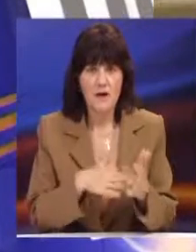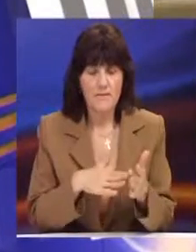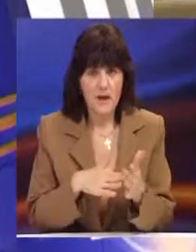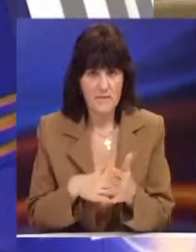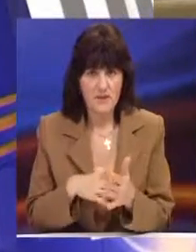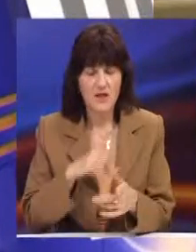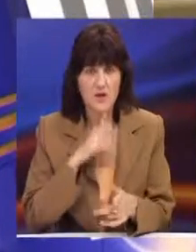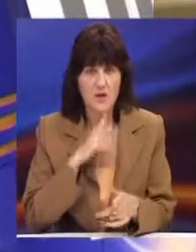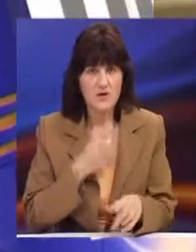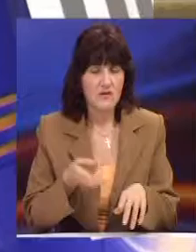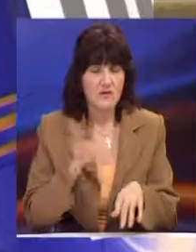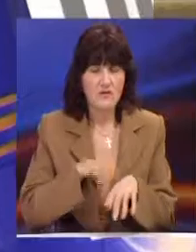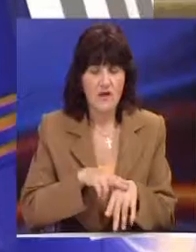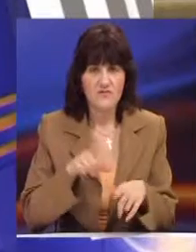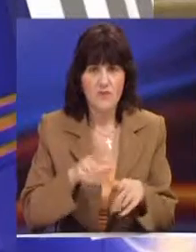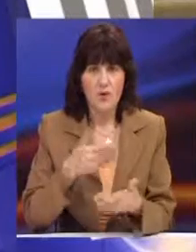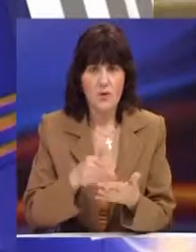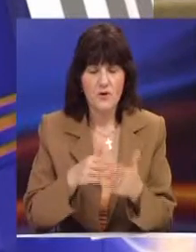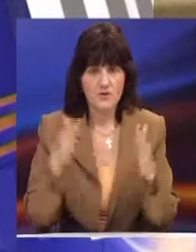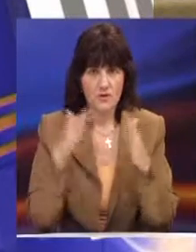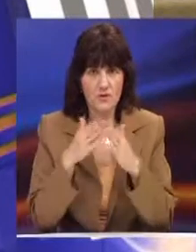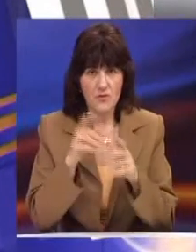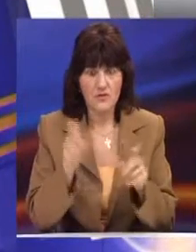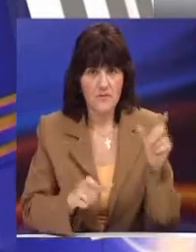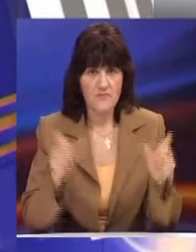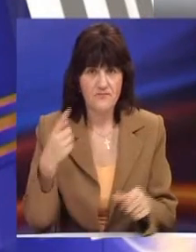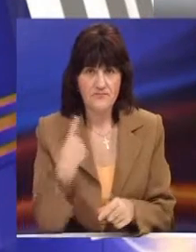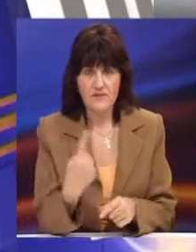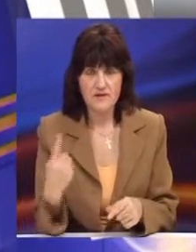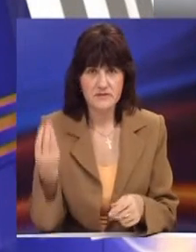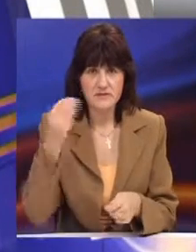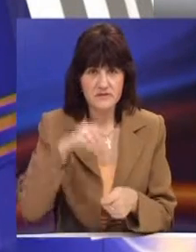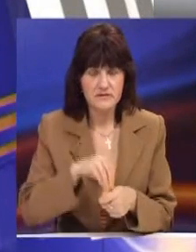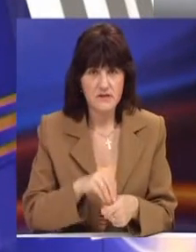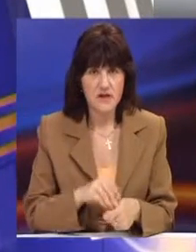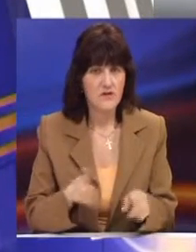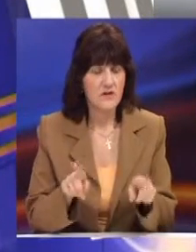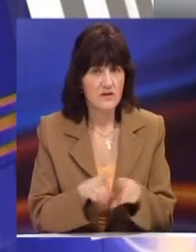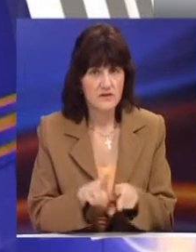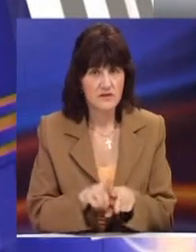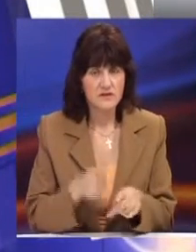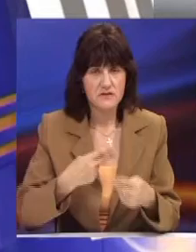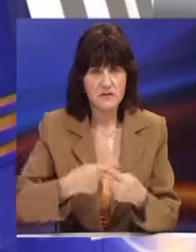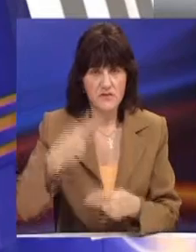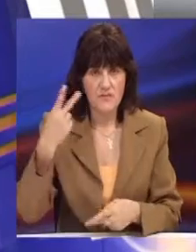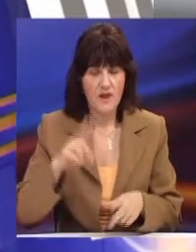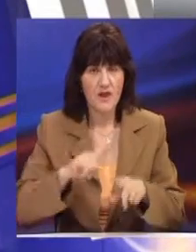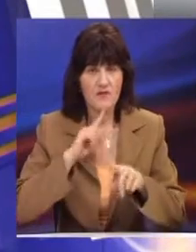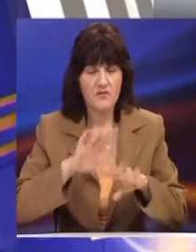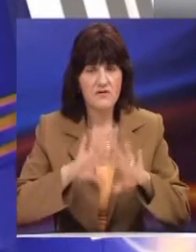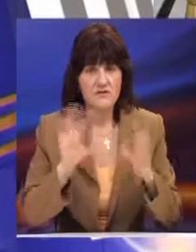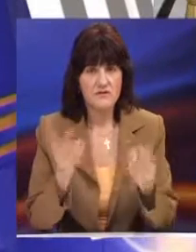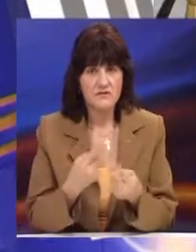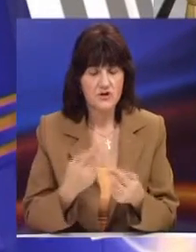20 mm, koji su i najzastupljeniji kod potrošača iz kategorije individualnih stambenih objekata i kod stambenih